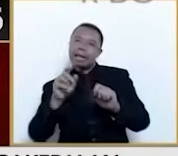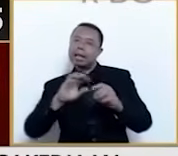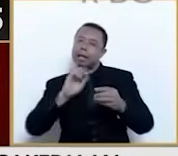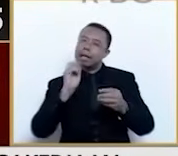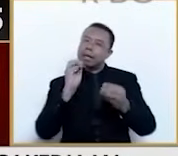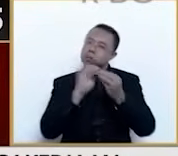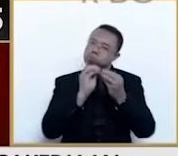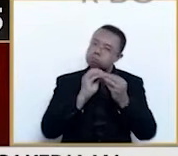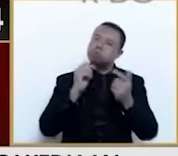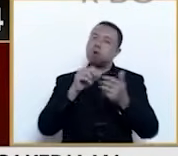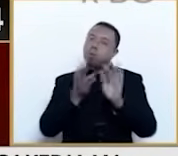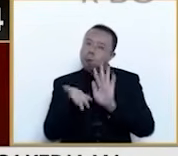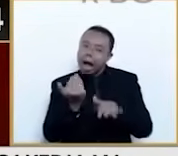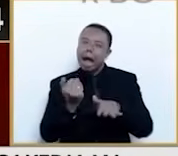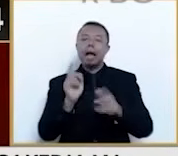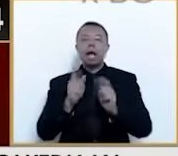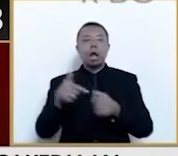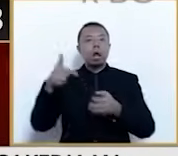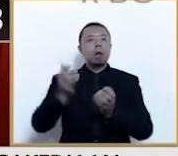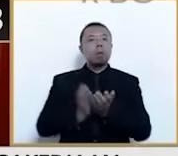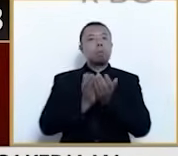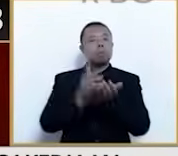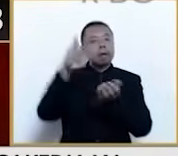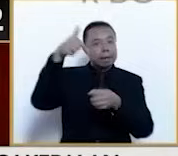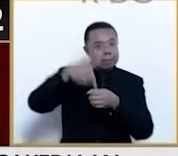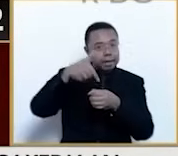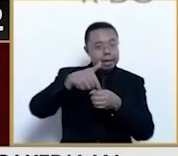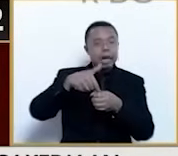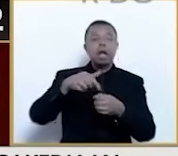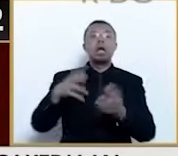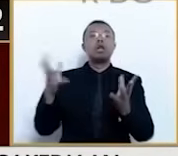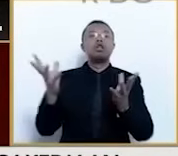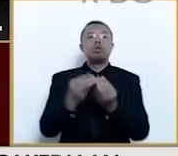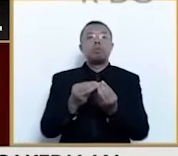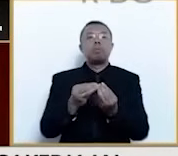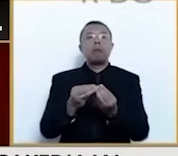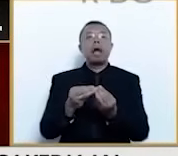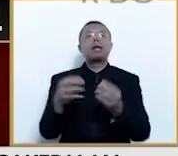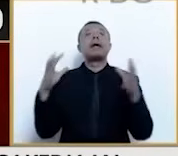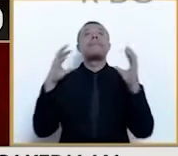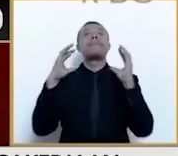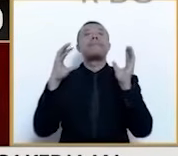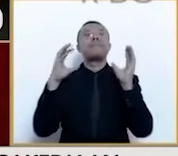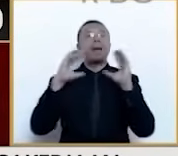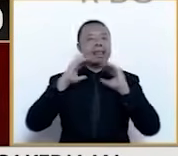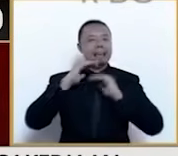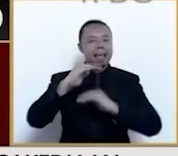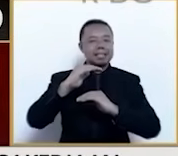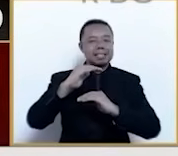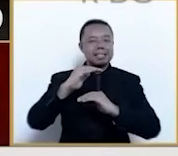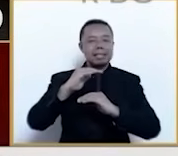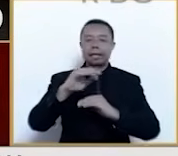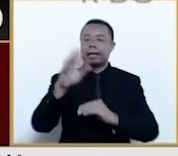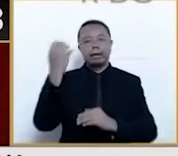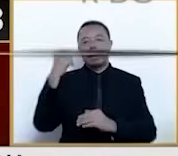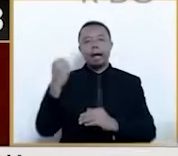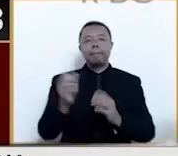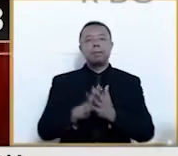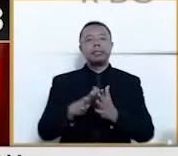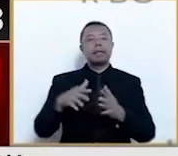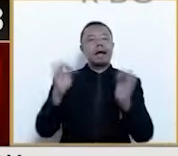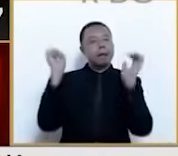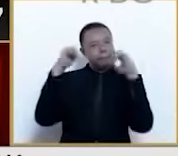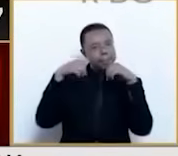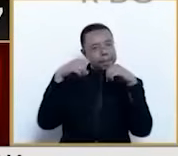renovasi, dan juga kalau SPBU terapung ini kapasitas itu terbatas, Mas. Nggak mungkin